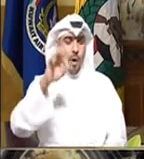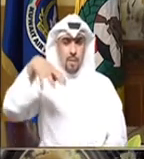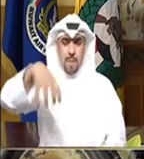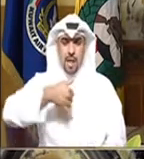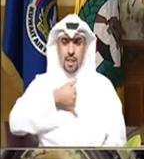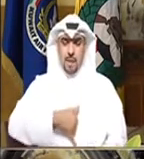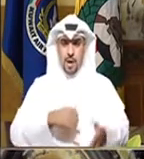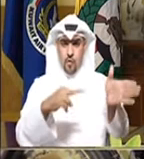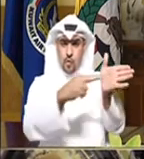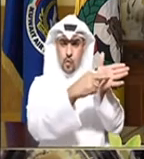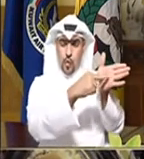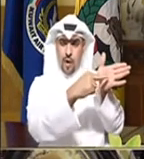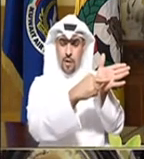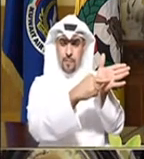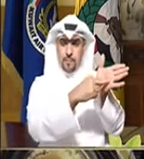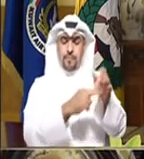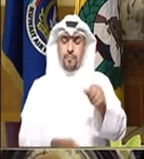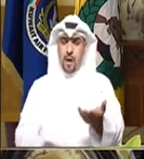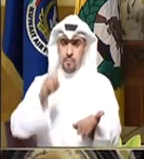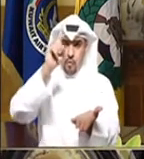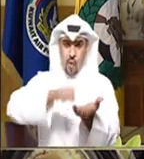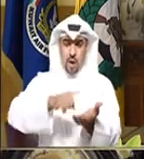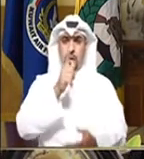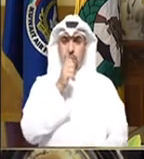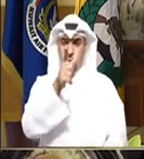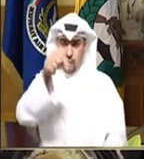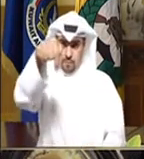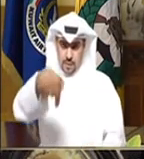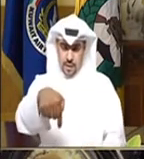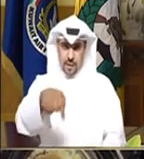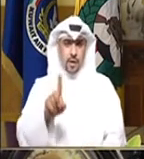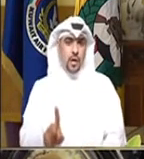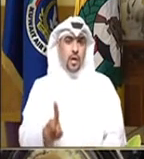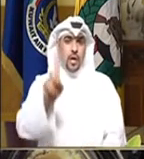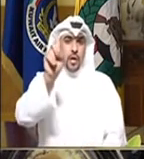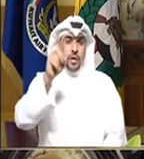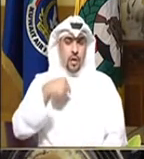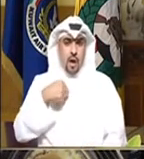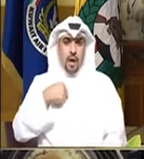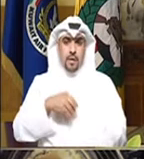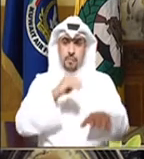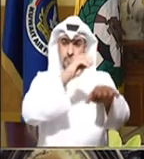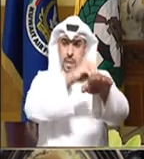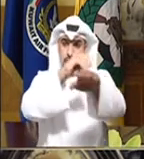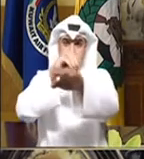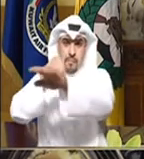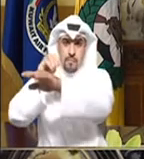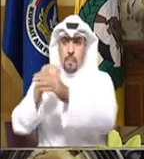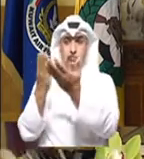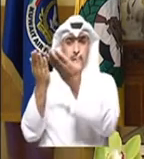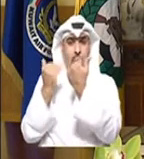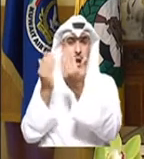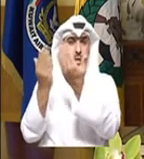وسوريا. وأننا نؤكد مجددا موقفنا لدعوة الأطراف اليمنية